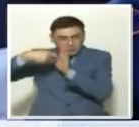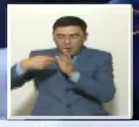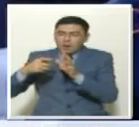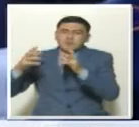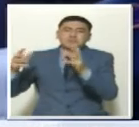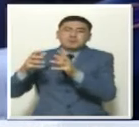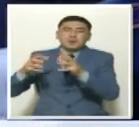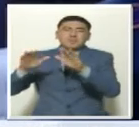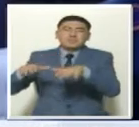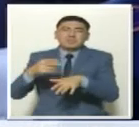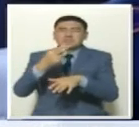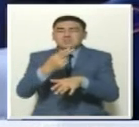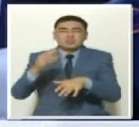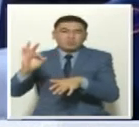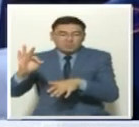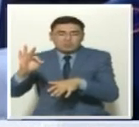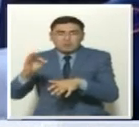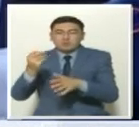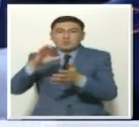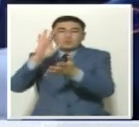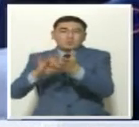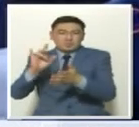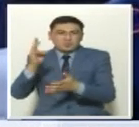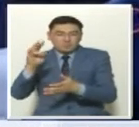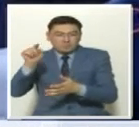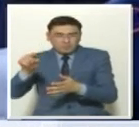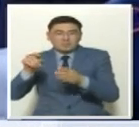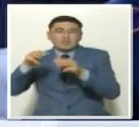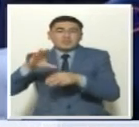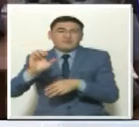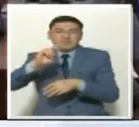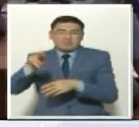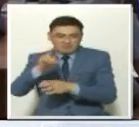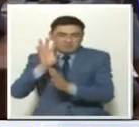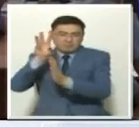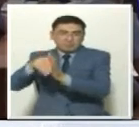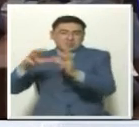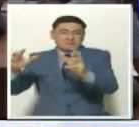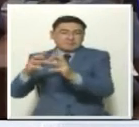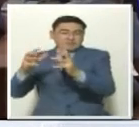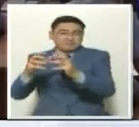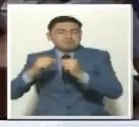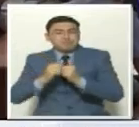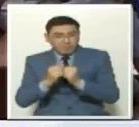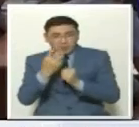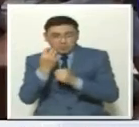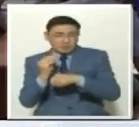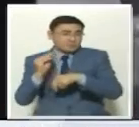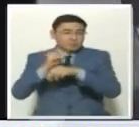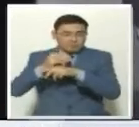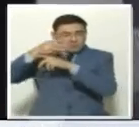центре оперативного управления и в Нур-Султане, в Министерстве внутренних дел. Также дополнительными камерами будут